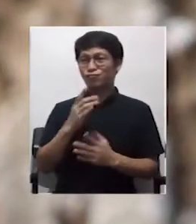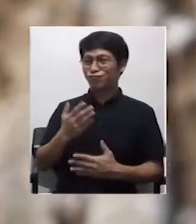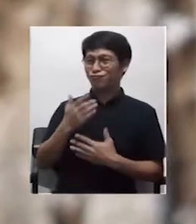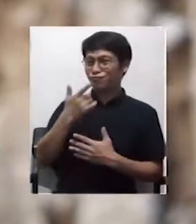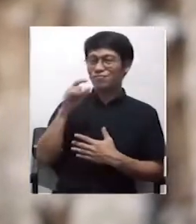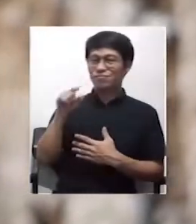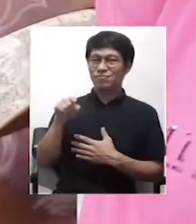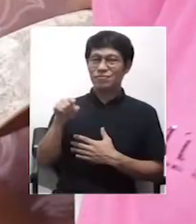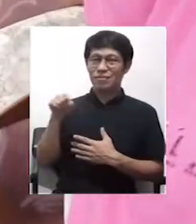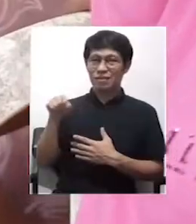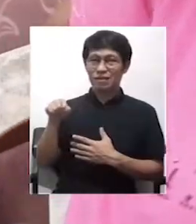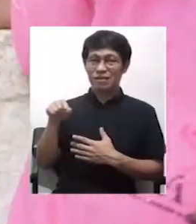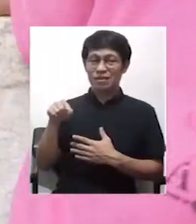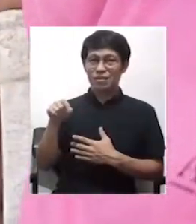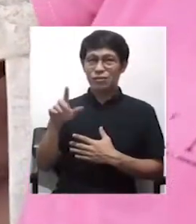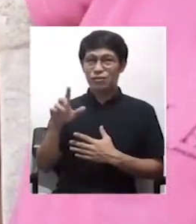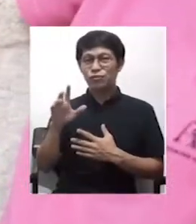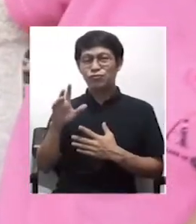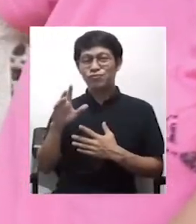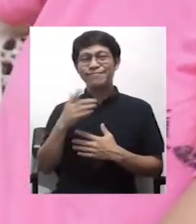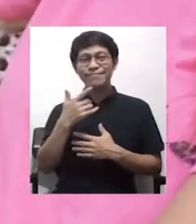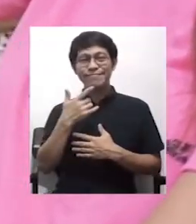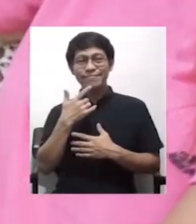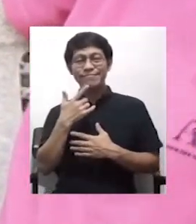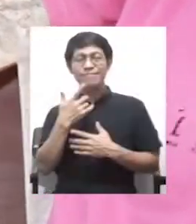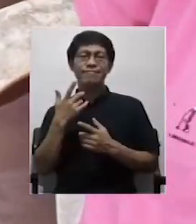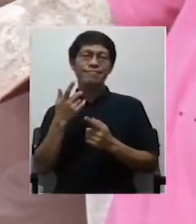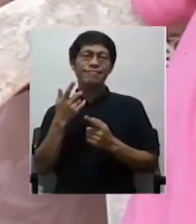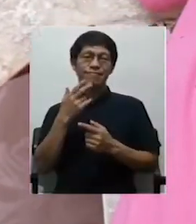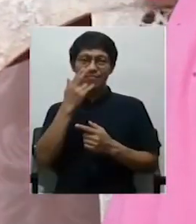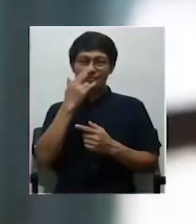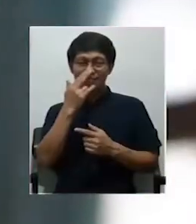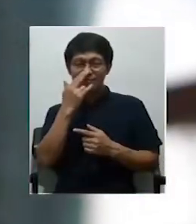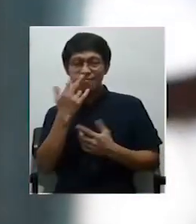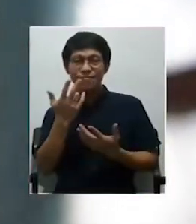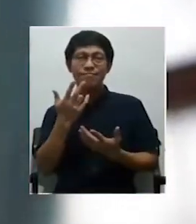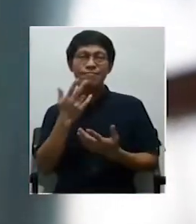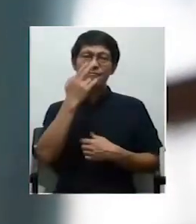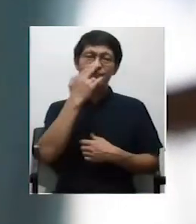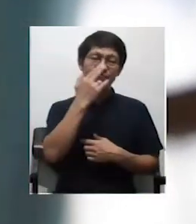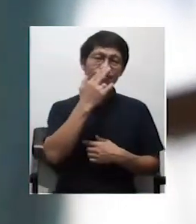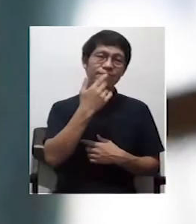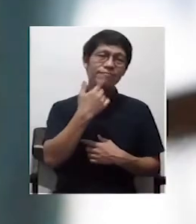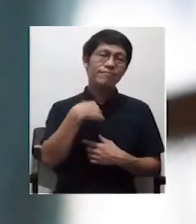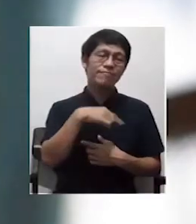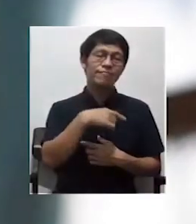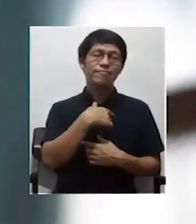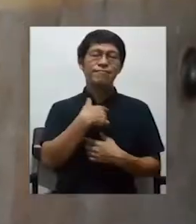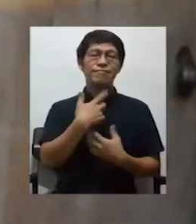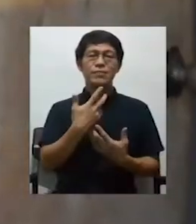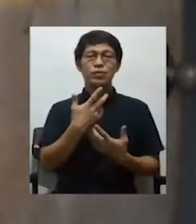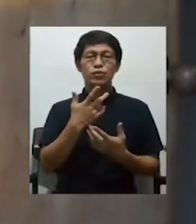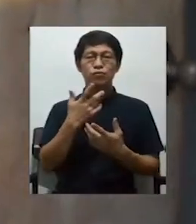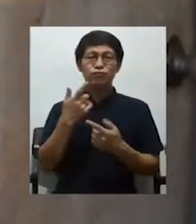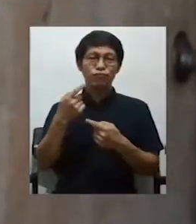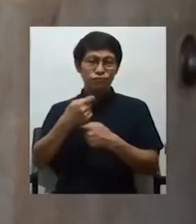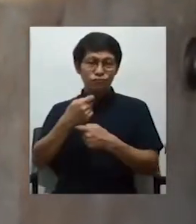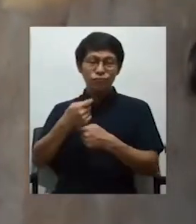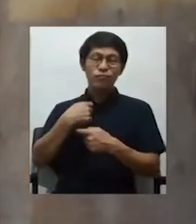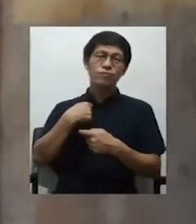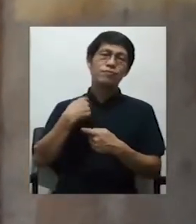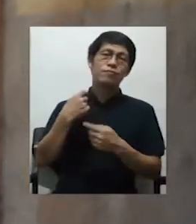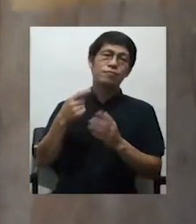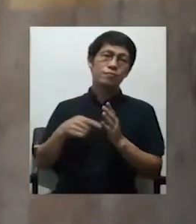Nothing is above me. Pangalawa po, sweet din siya. Sa talagang inaalala niya din ako, oh, huwag kang magpapagabi